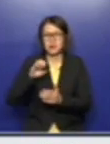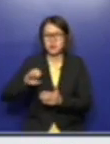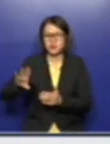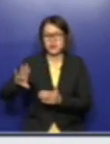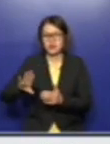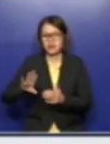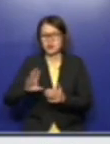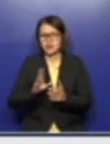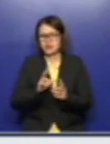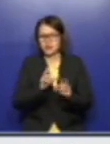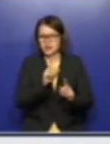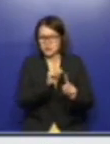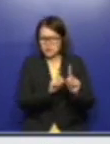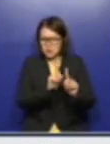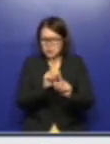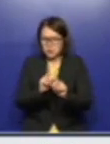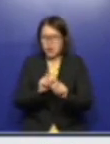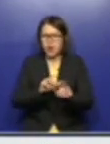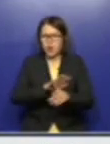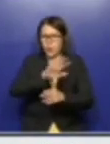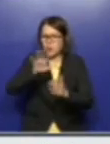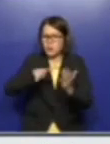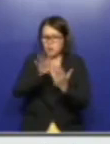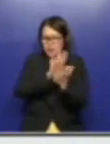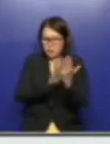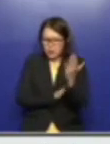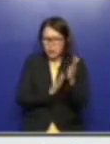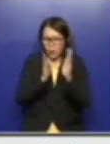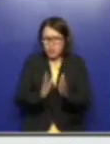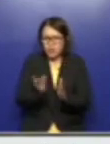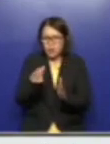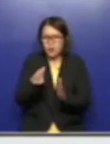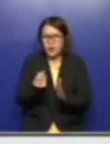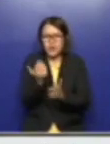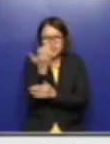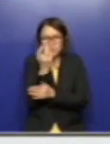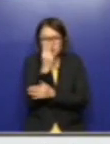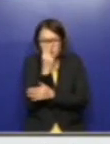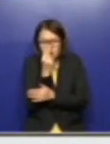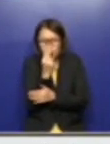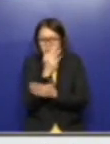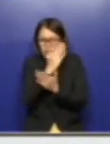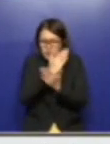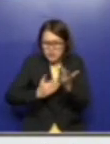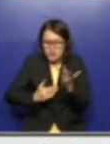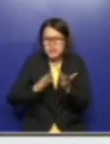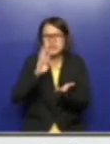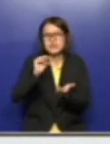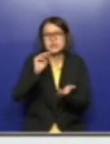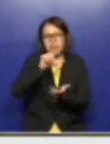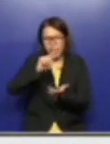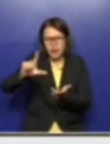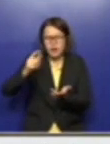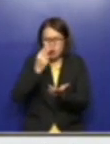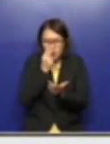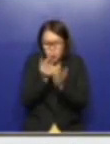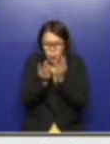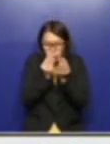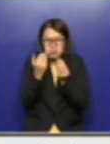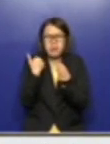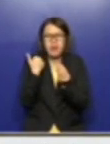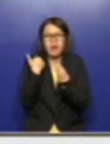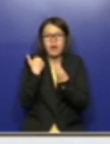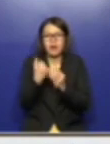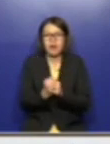ำรวจท่านลงไปถามสิว่าประชากรทั้งหมดที่ดูโทรทัศน์เนี่ยเอาละผมหารครึ่งแล้วกันมีอยู่40ล้านคนเนี่ยท่านไปสุ่ม